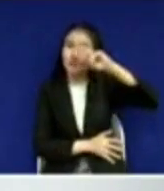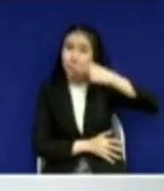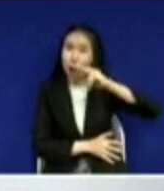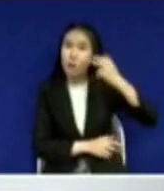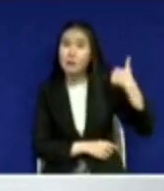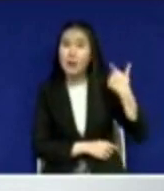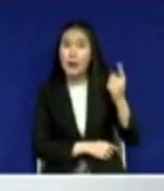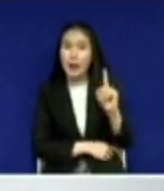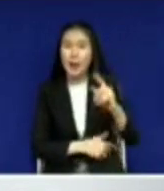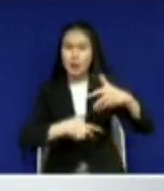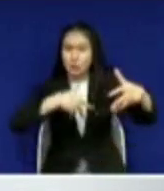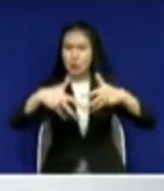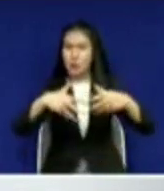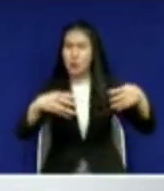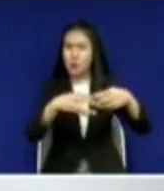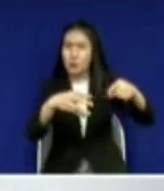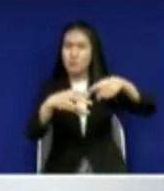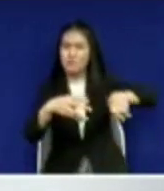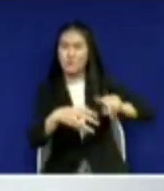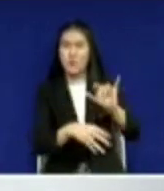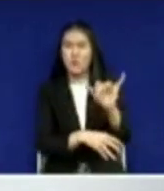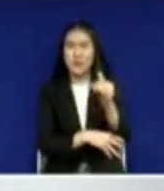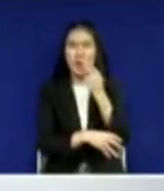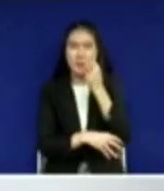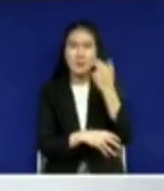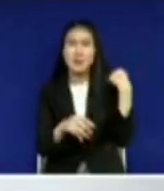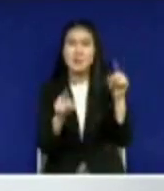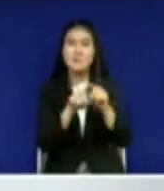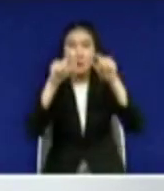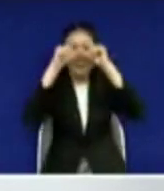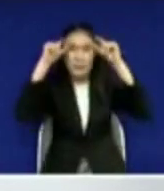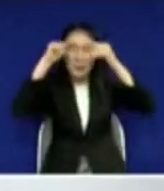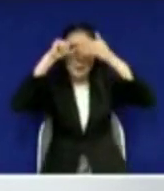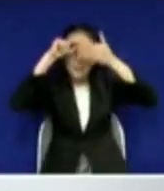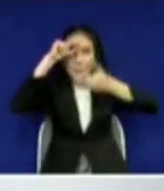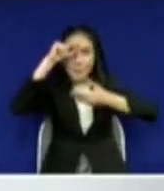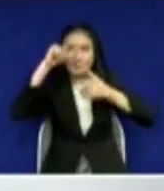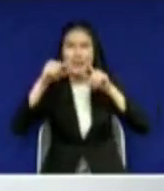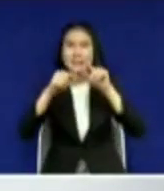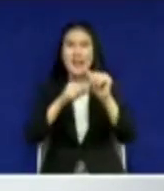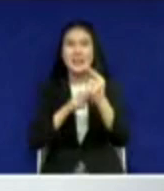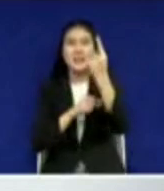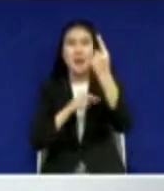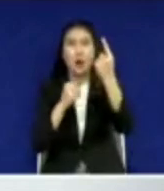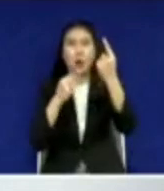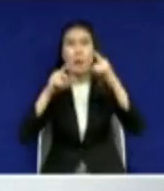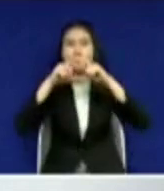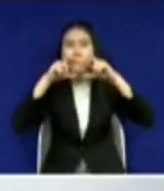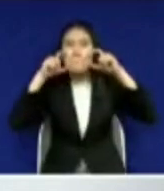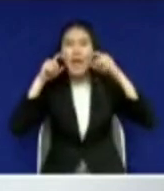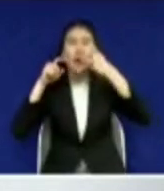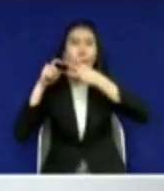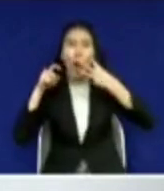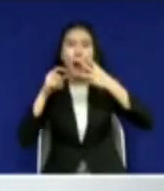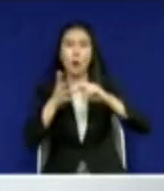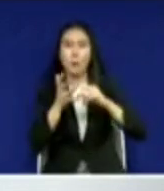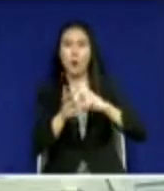ยมีประชาชนบางส่วนบางทีก็ใส่เฟซชิลอย่างเดียวครับอยากให้ท่านผู้ช่วยโฆษกได้อธิบายตรงจุดนี้ครับ